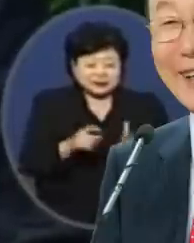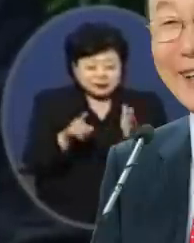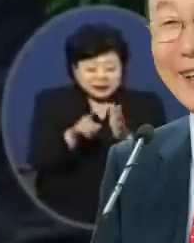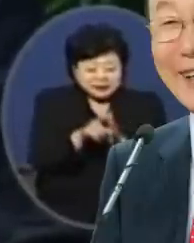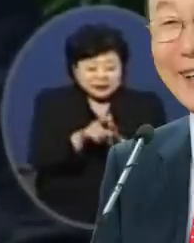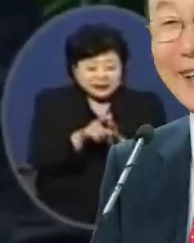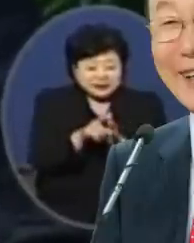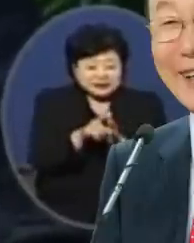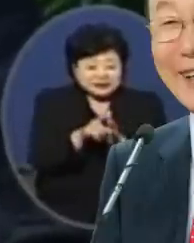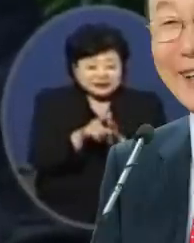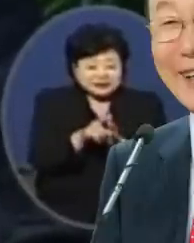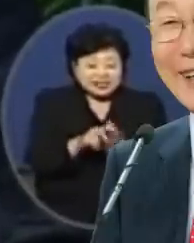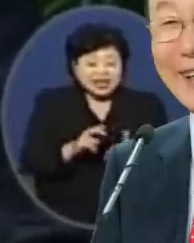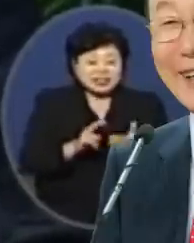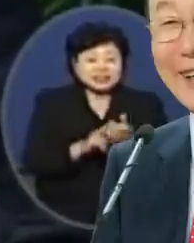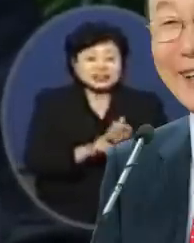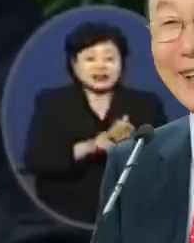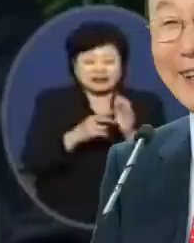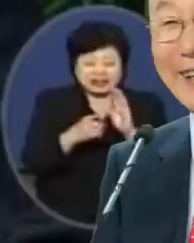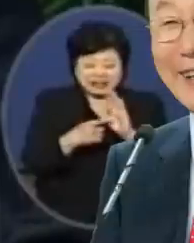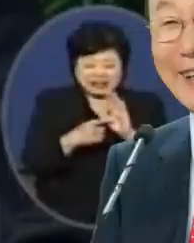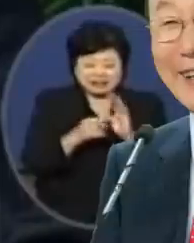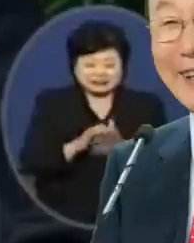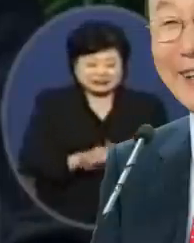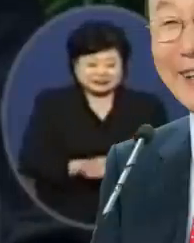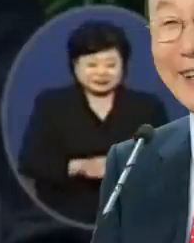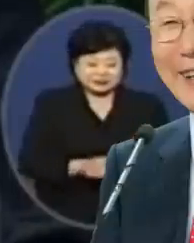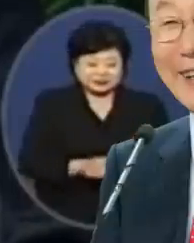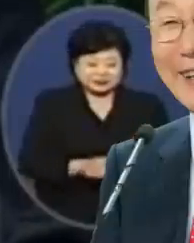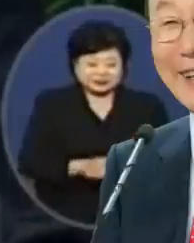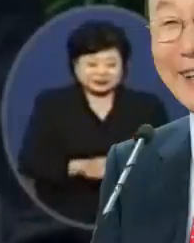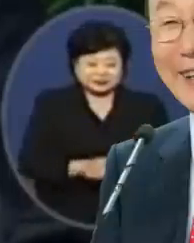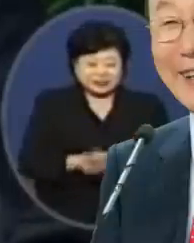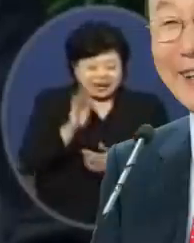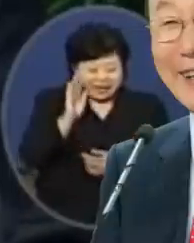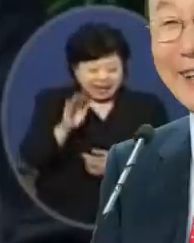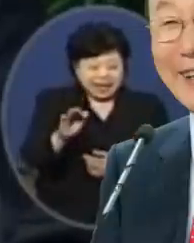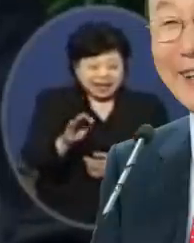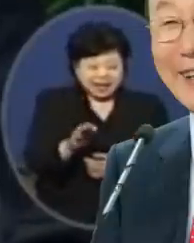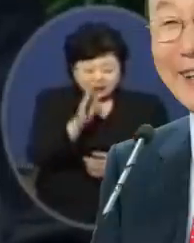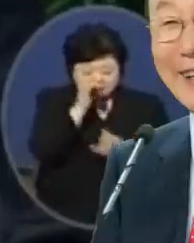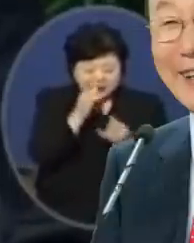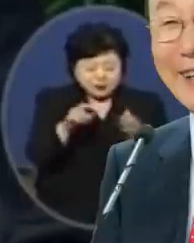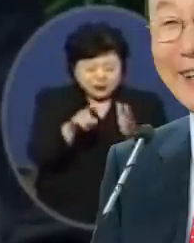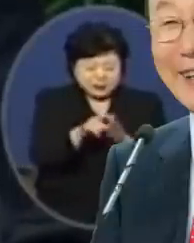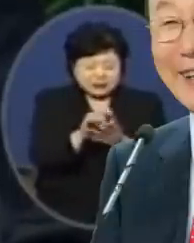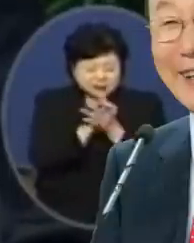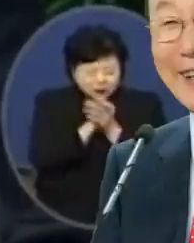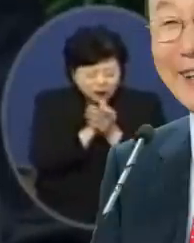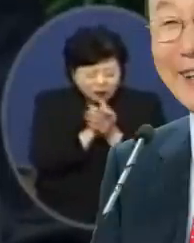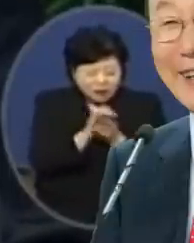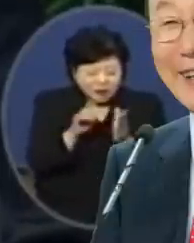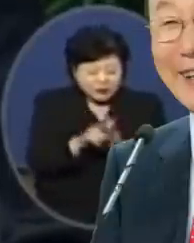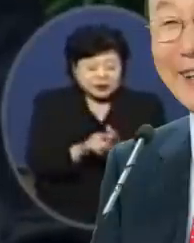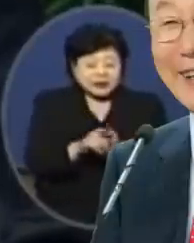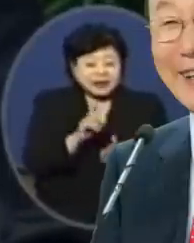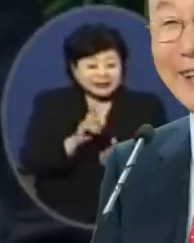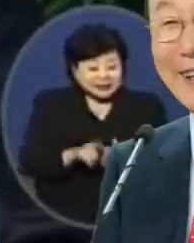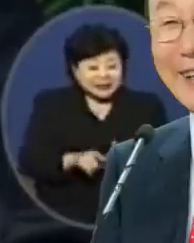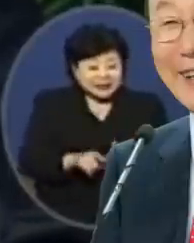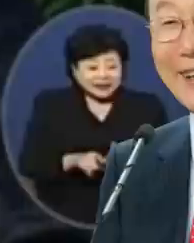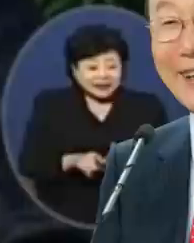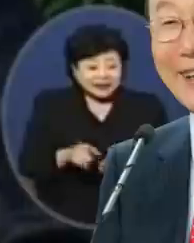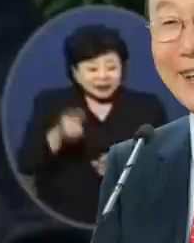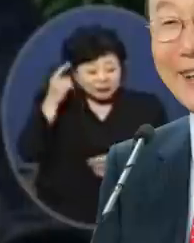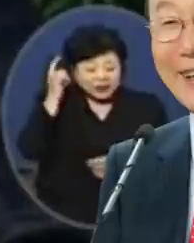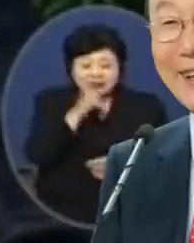믿음의 역사부터 먼저 하는 것입니다. 여러분, 앞으로도 제가 병자 위한 기도를 많이 하고 믿음으로 나아가던 요사이